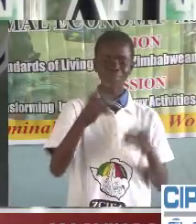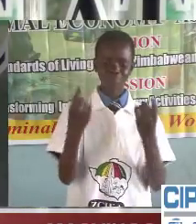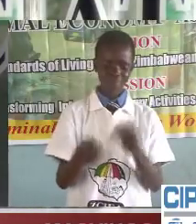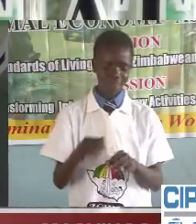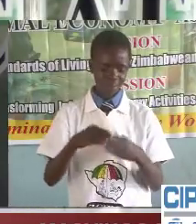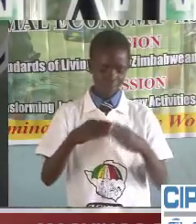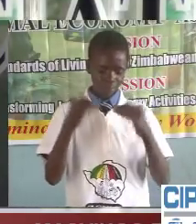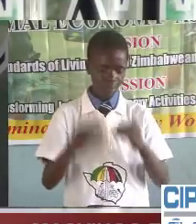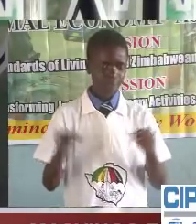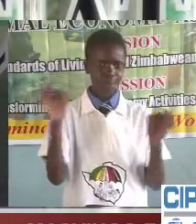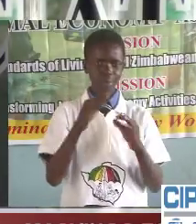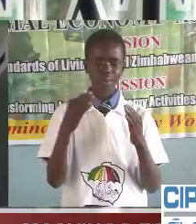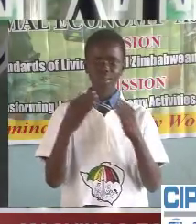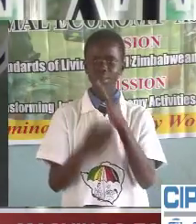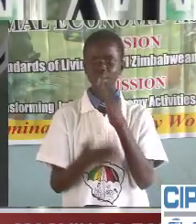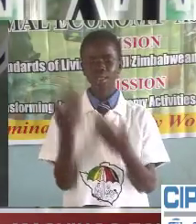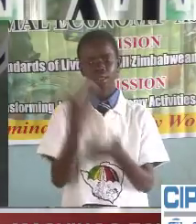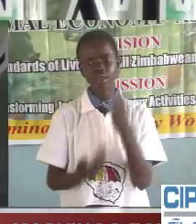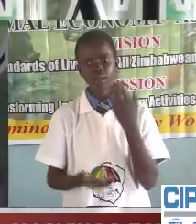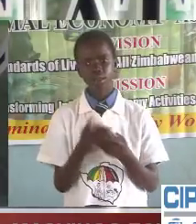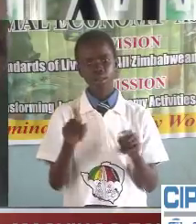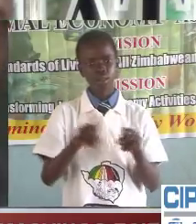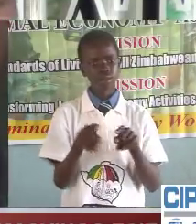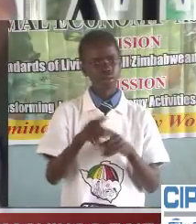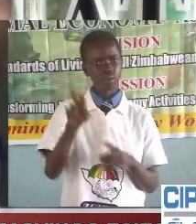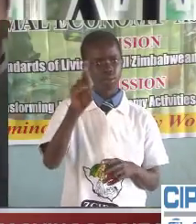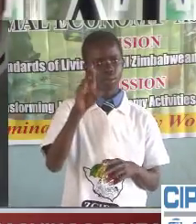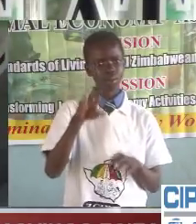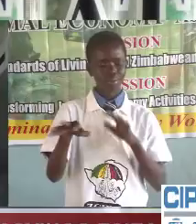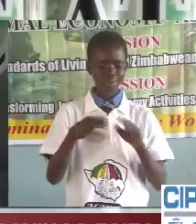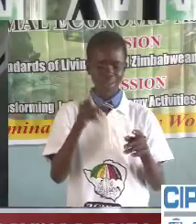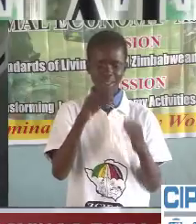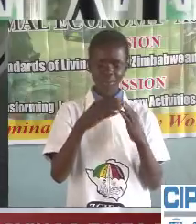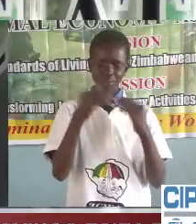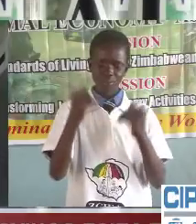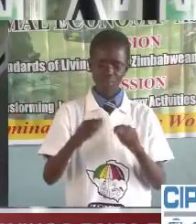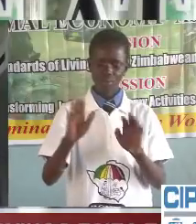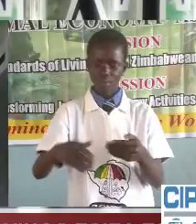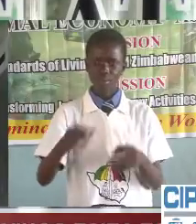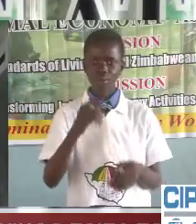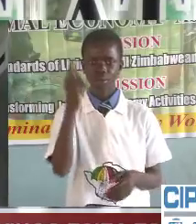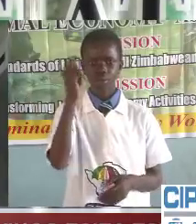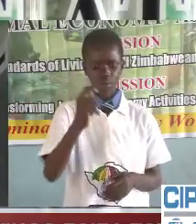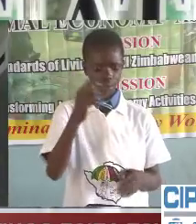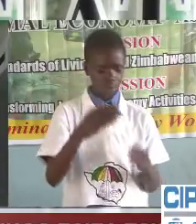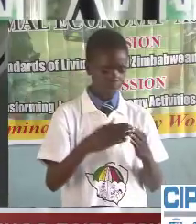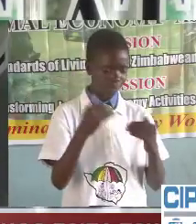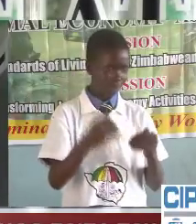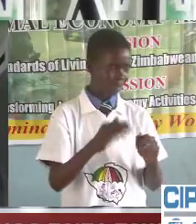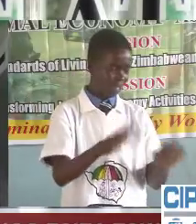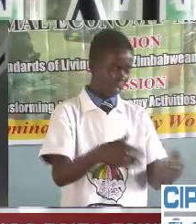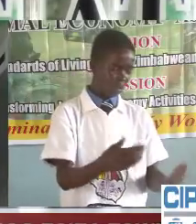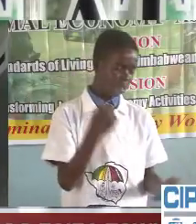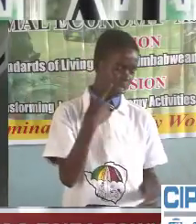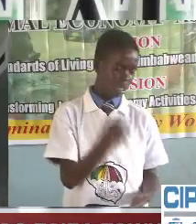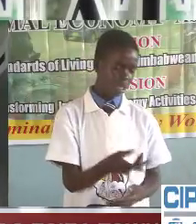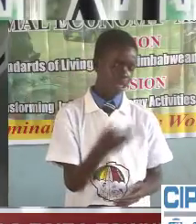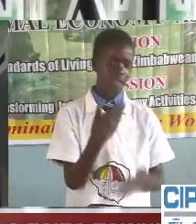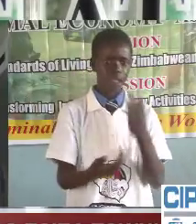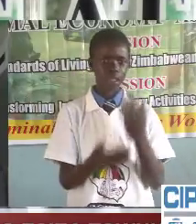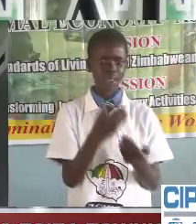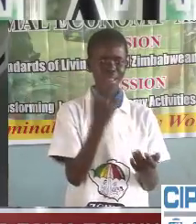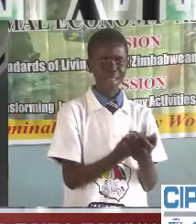pokugara vari muno vasingawani, uyewo kune nyaya yemvura. Zvimwe mondiregererawo, ndosaka